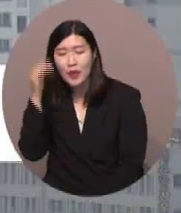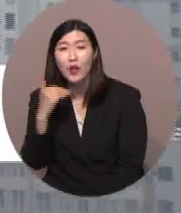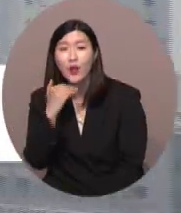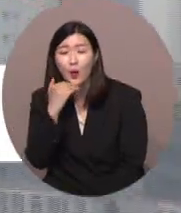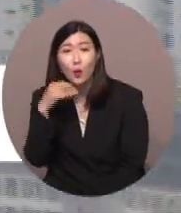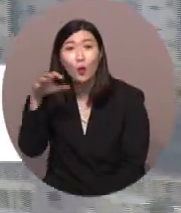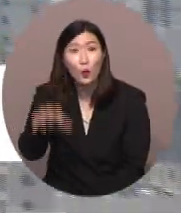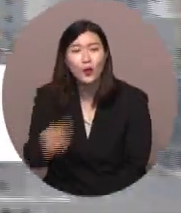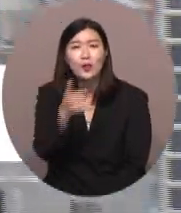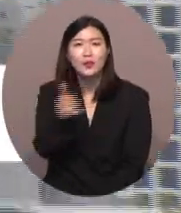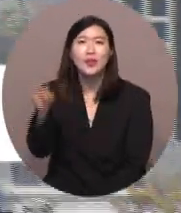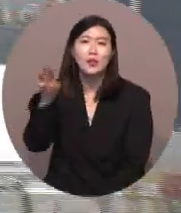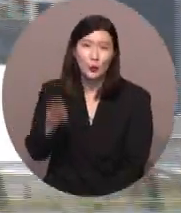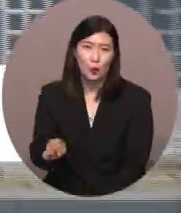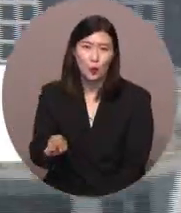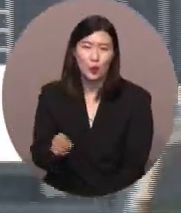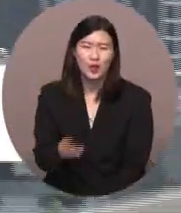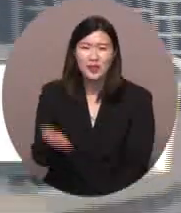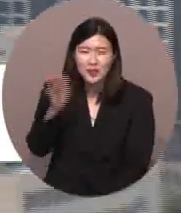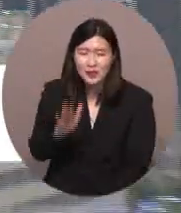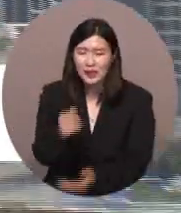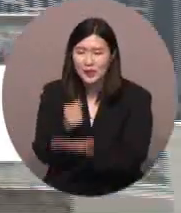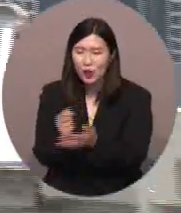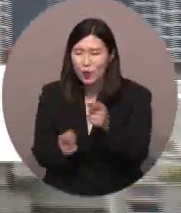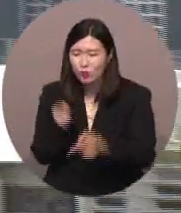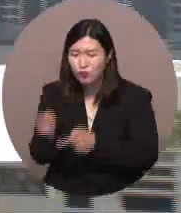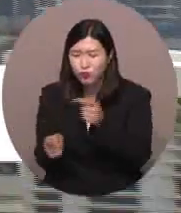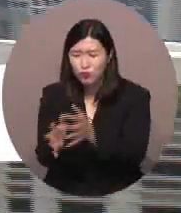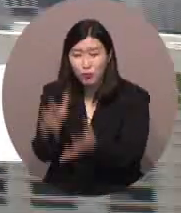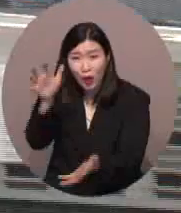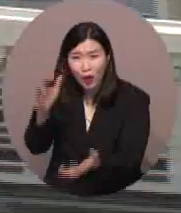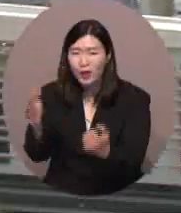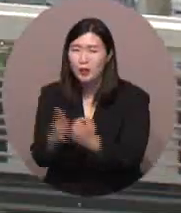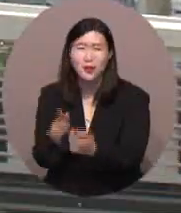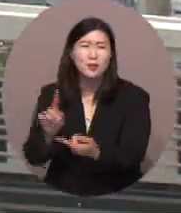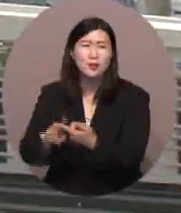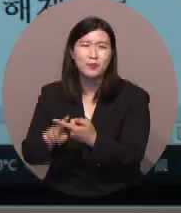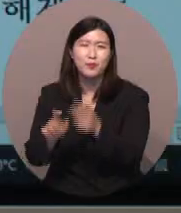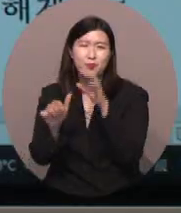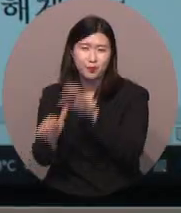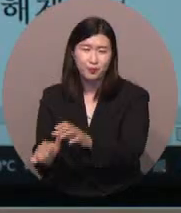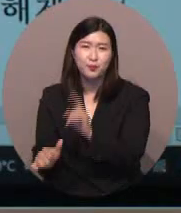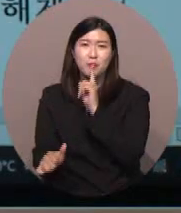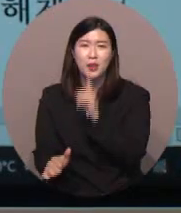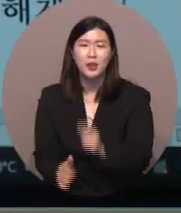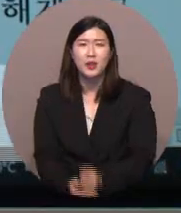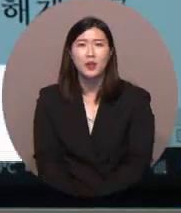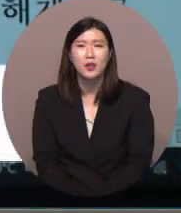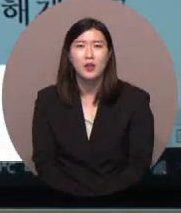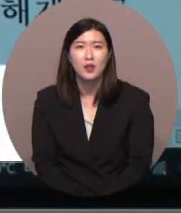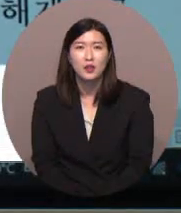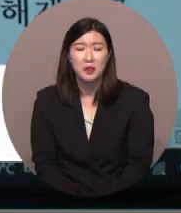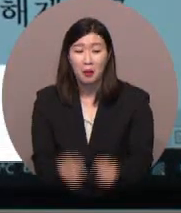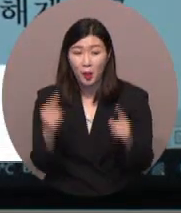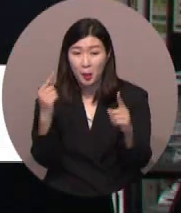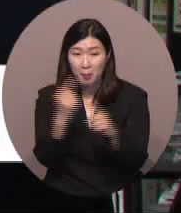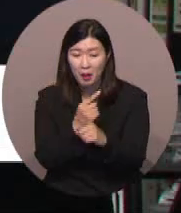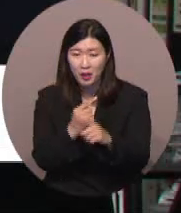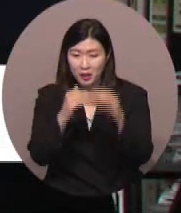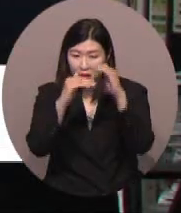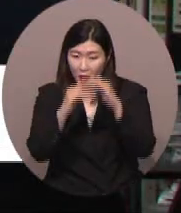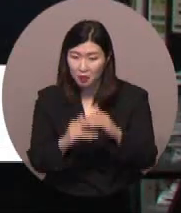경쟁률이 여전히 높아 잠재적인 매수세가 유지되고 있다는 판단이 작용했습니다 부동산 업계는 정부의 조치를 밝히면서도